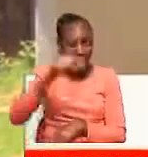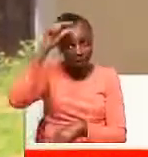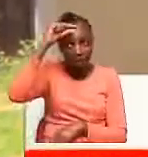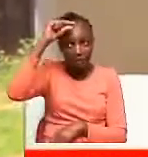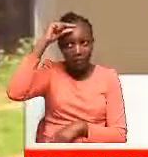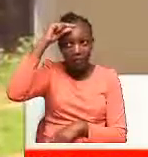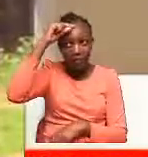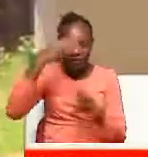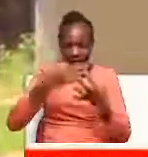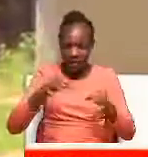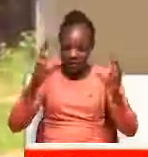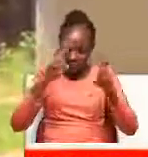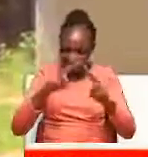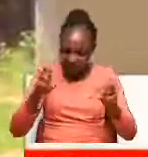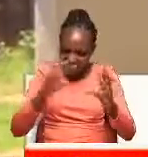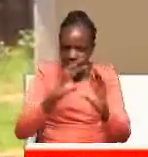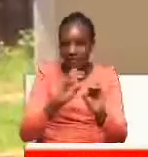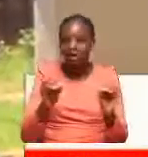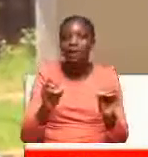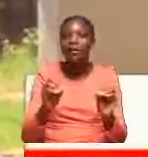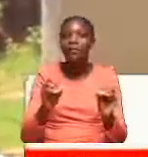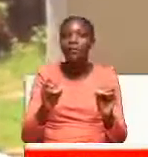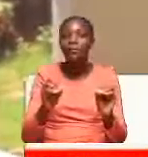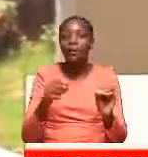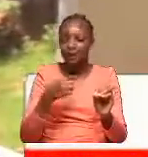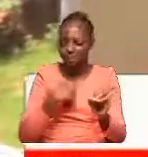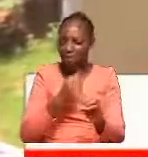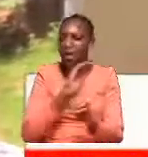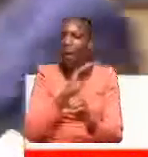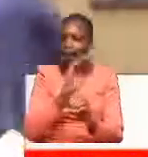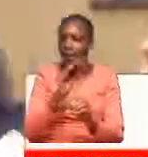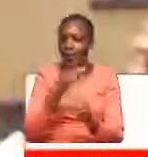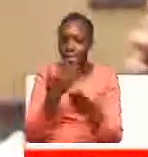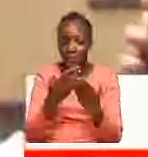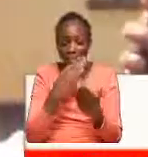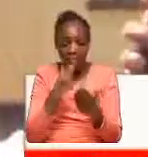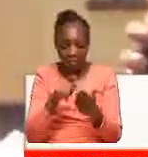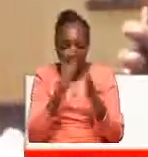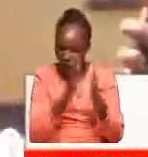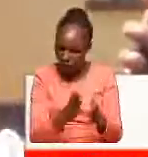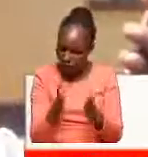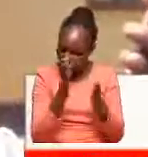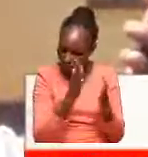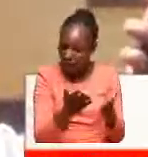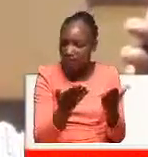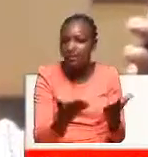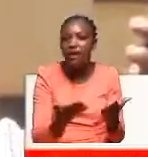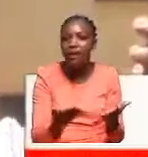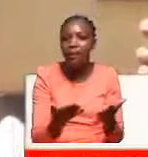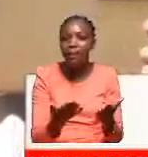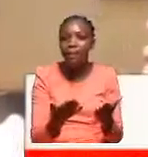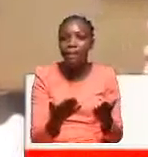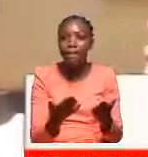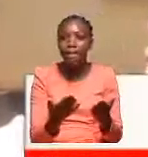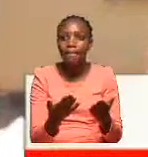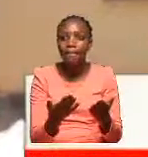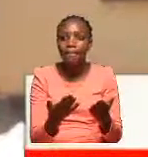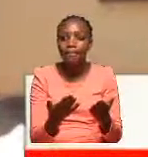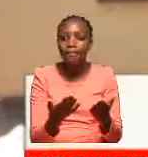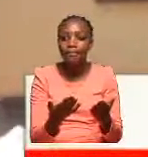isipofanya uchunguzi, na ninaomba, naona ni mambo yaliyopangwa, ni firimbi ndio umepata, na firimbi si silaha ya